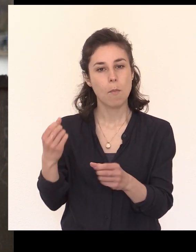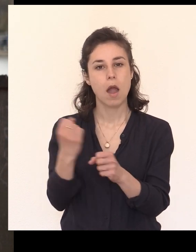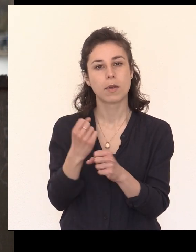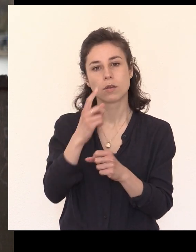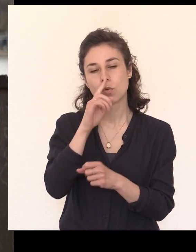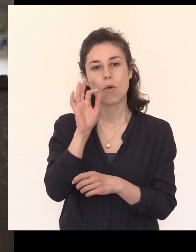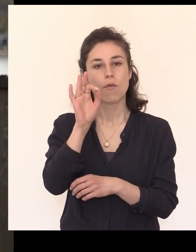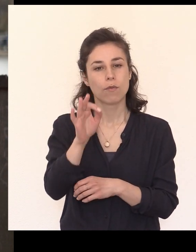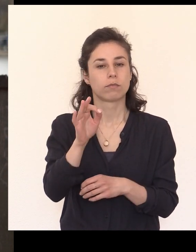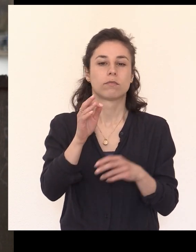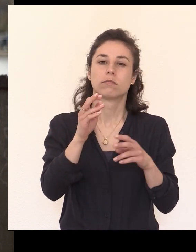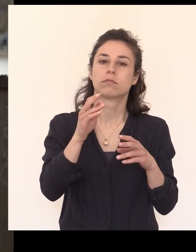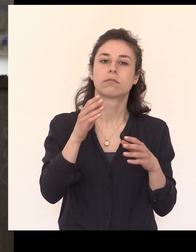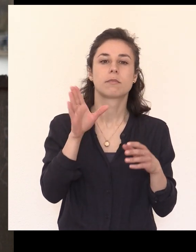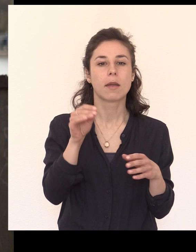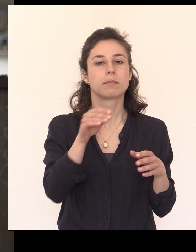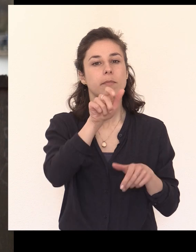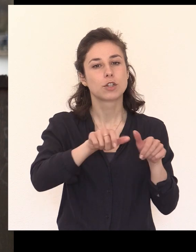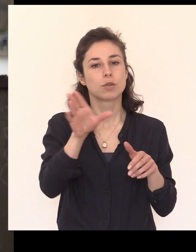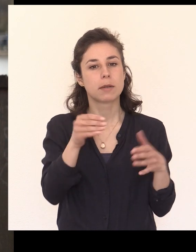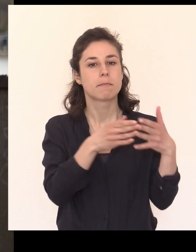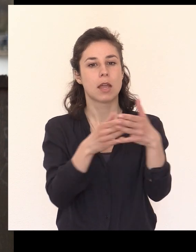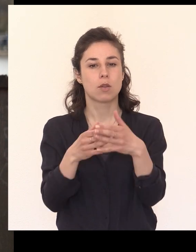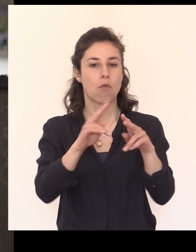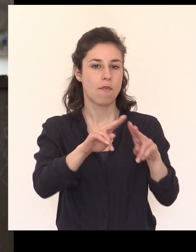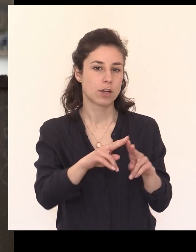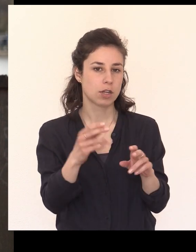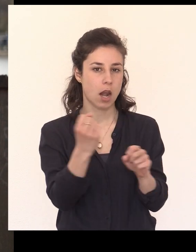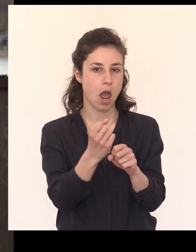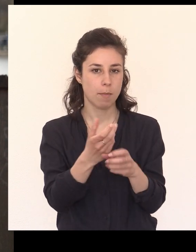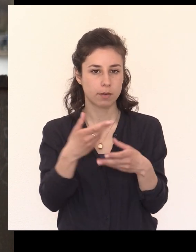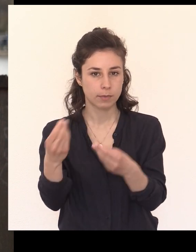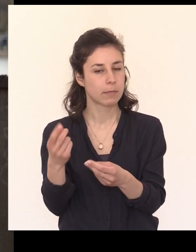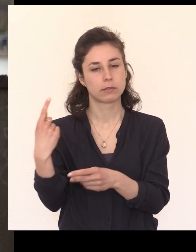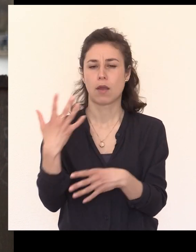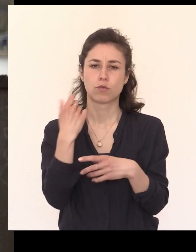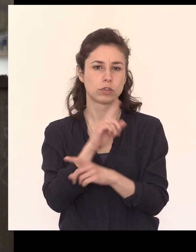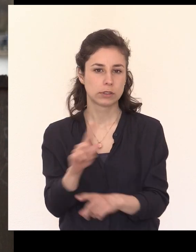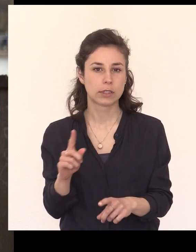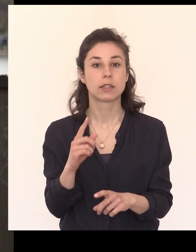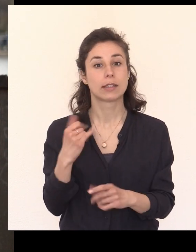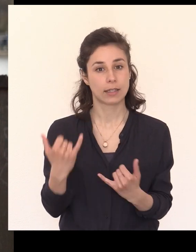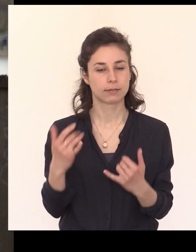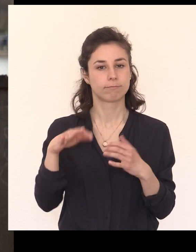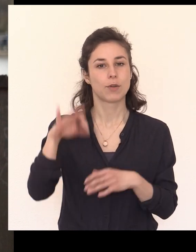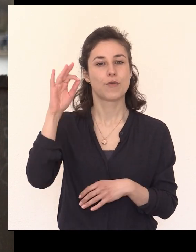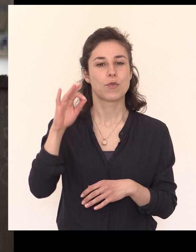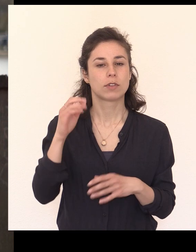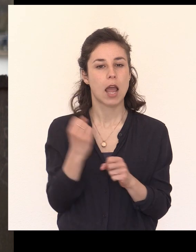für Menschen mit Behinderung. Doch das wollte er nicht mehr. Er hat eine Tätigkeit auf dem ersten Arbeitsmarkt